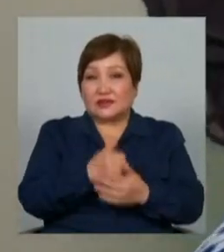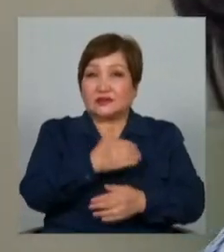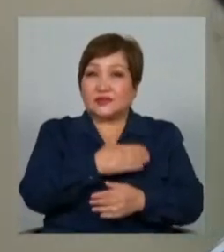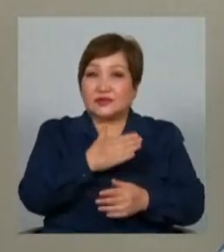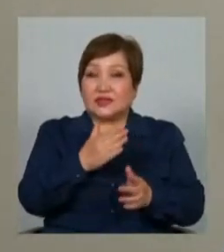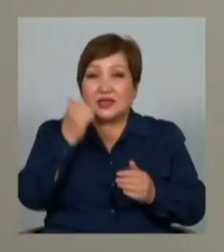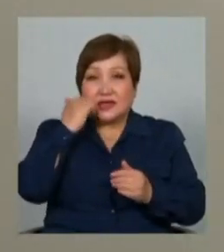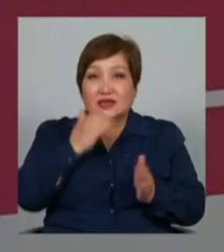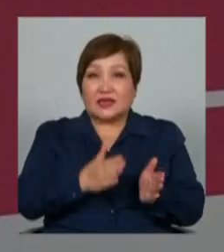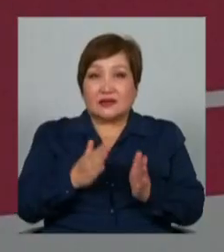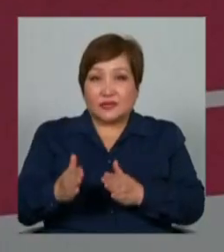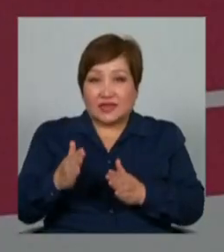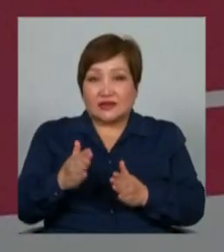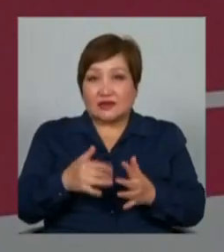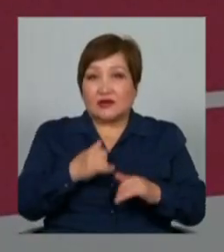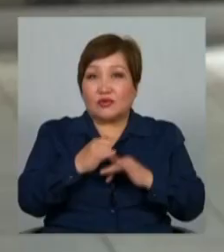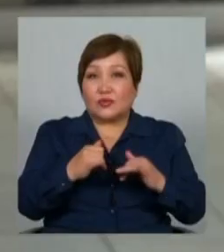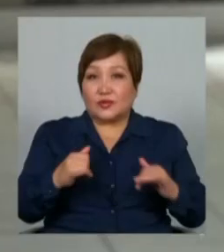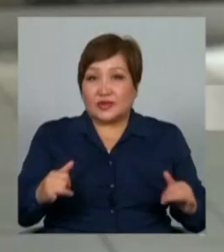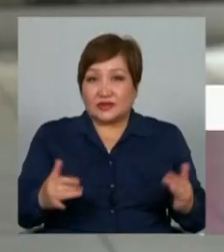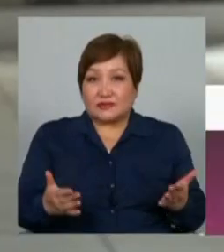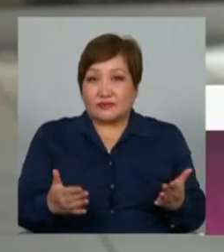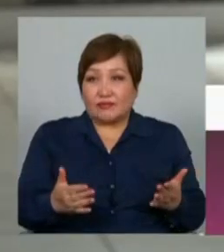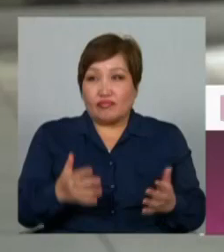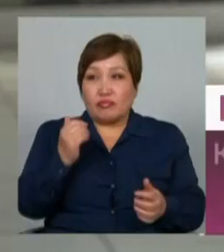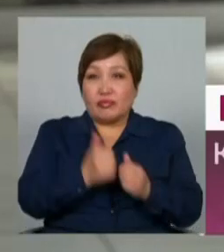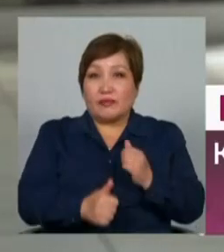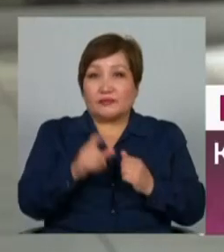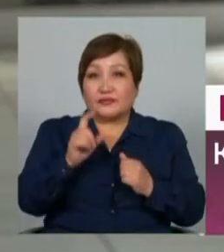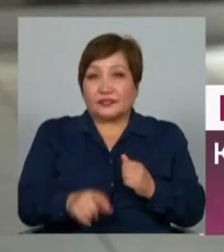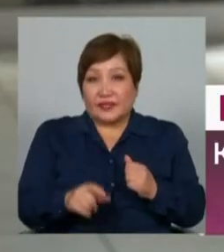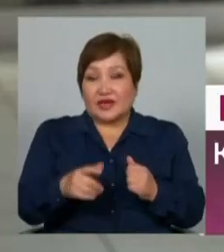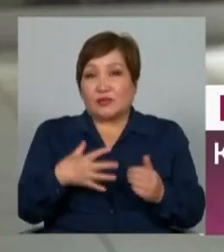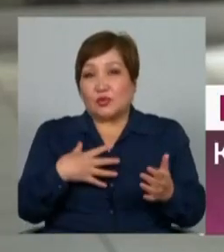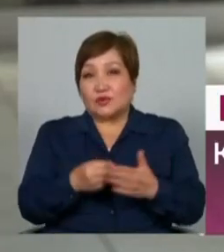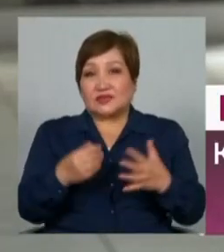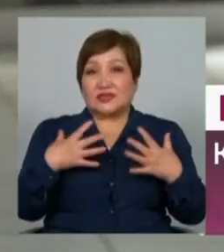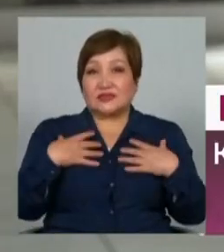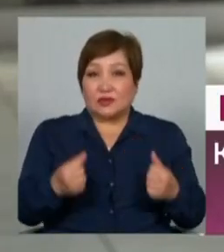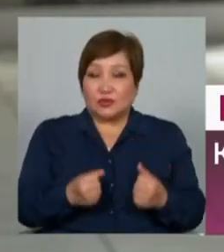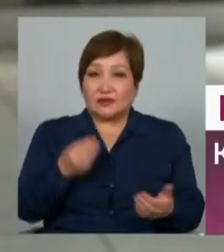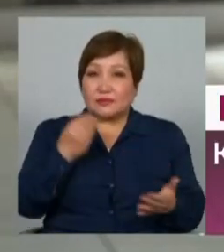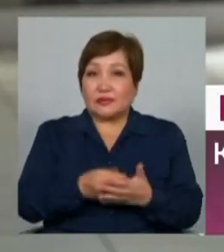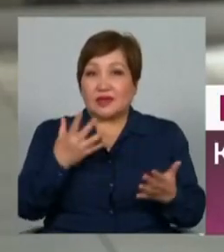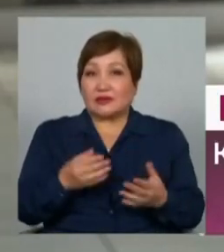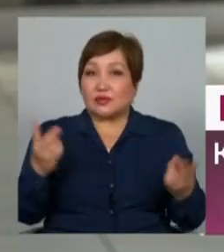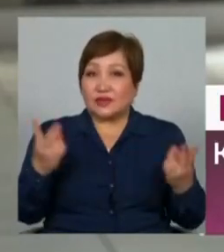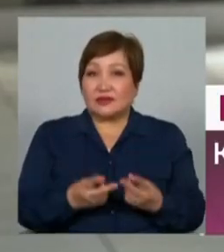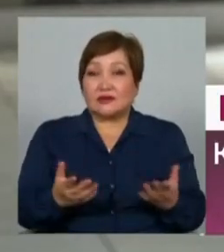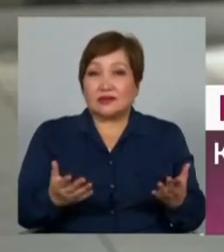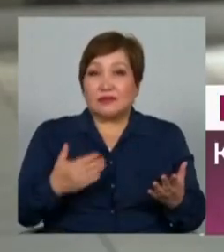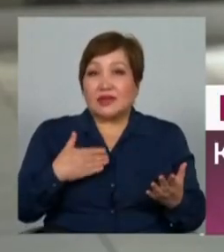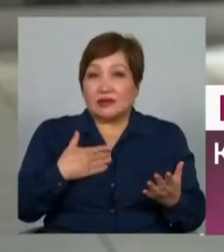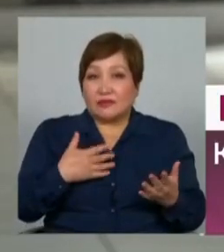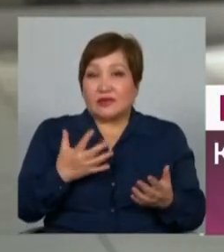да артып келеді. Дені саудың жаны сау дегенде әркім, әр адам өзінің денсаулығын бағалау керек. Мен жаңағы